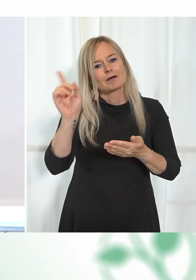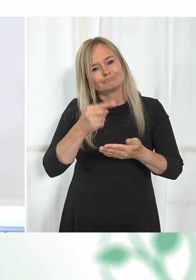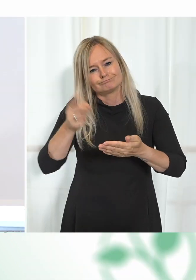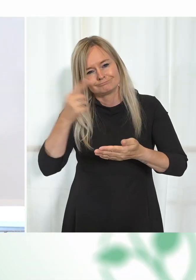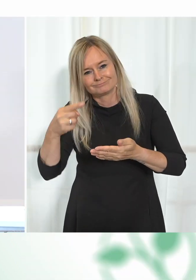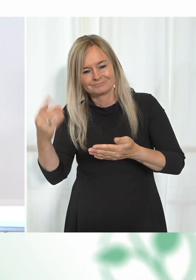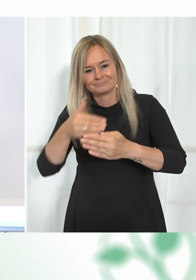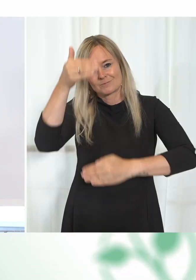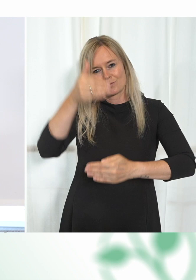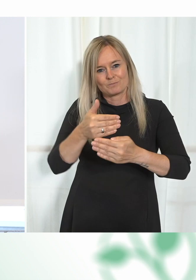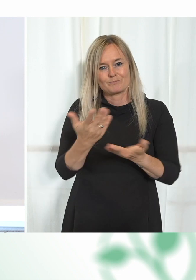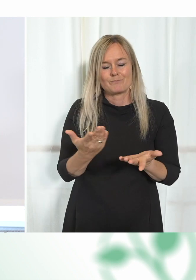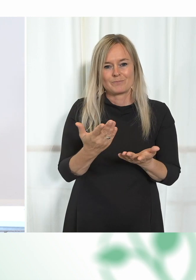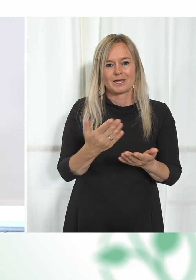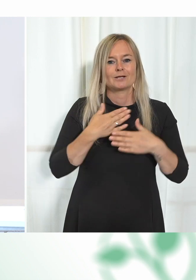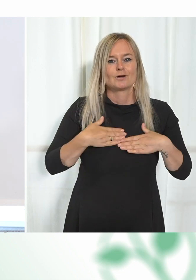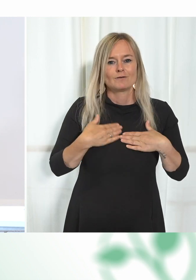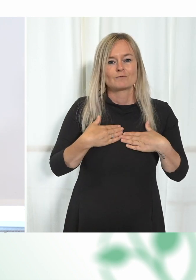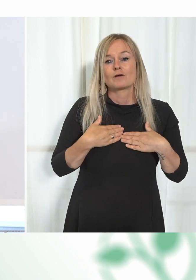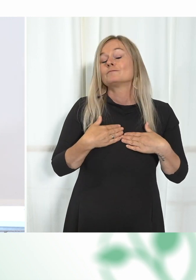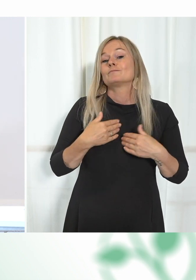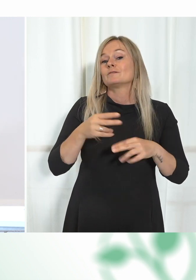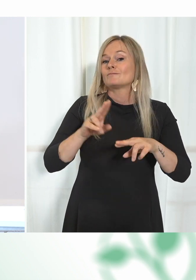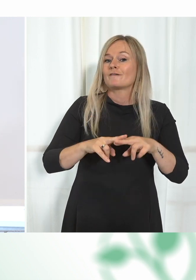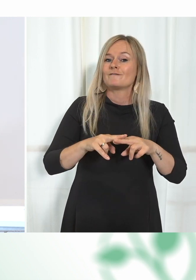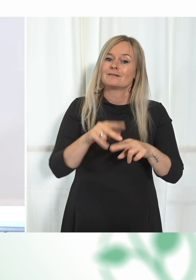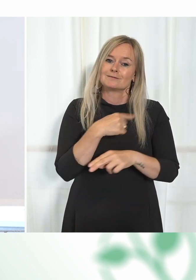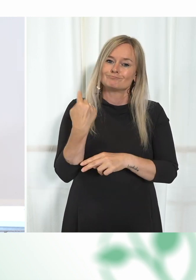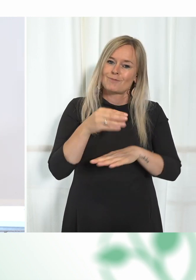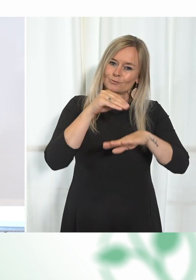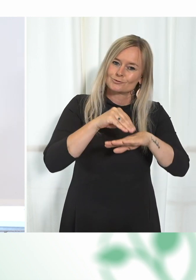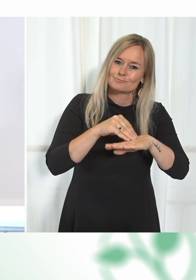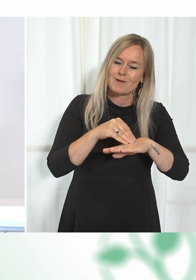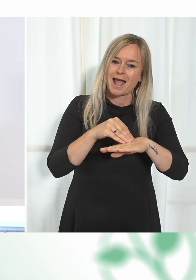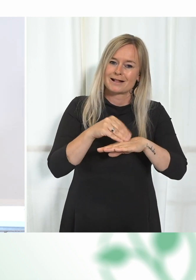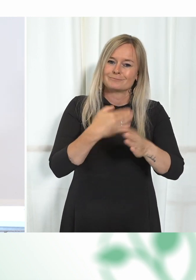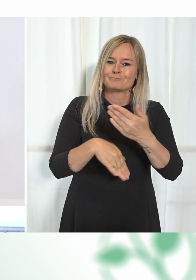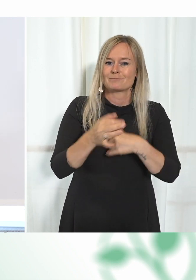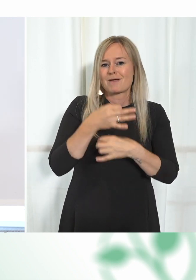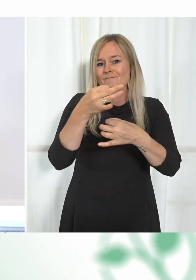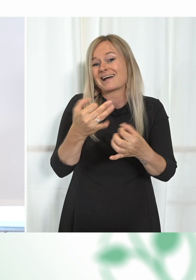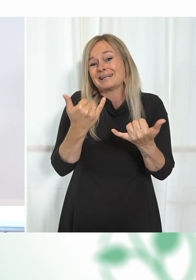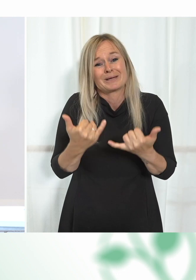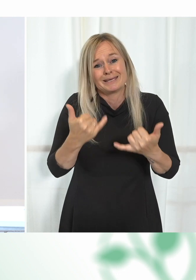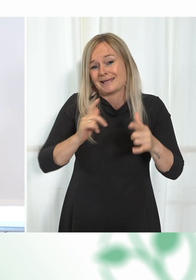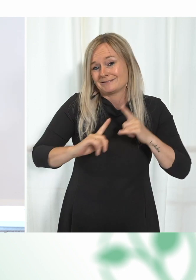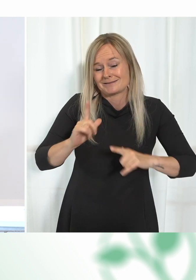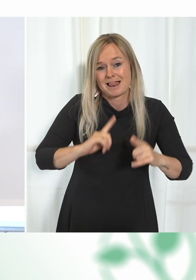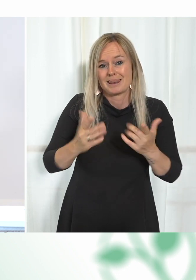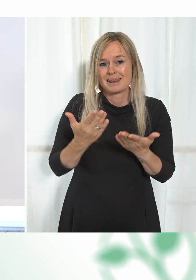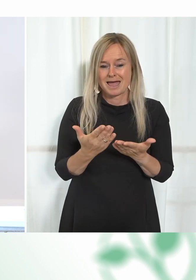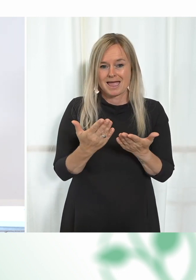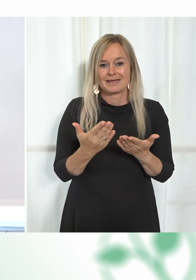uns, wenn Sie sich bei uns melden mit weiteren Fragen. Aber jetzt natürlich tut es mir sehr leid, dass ich